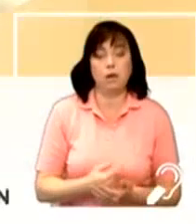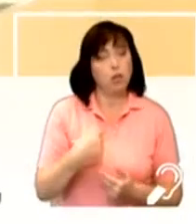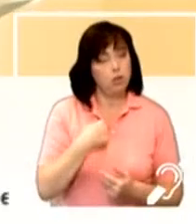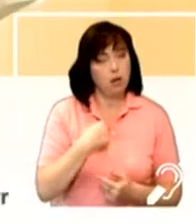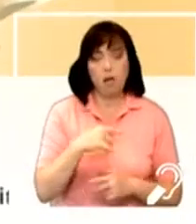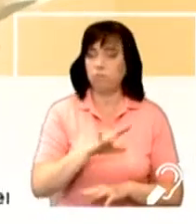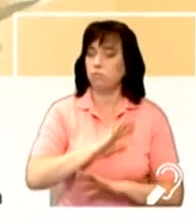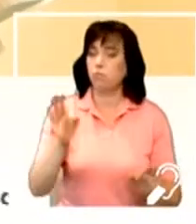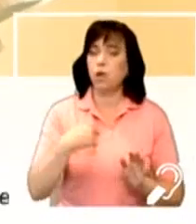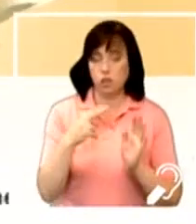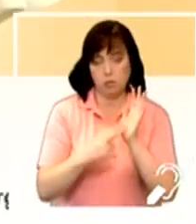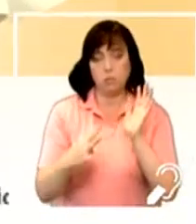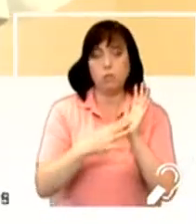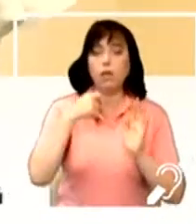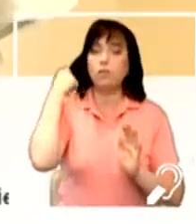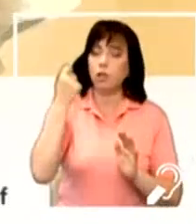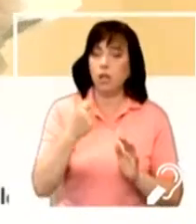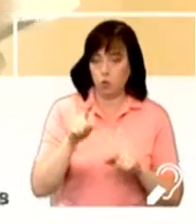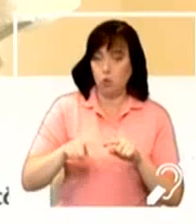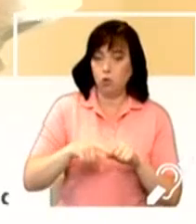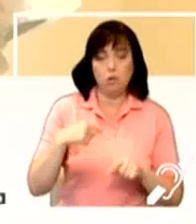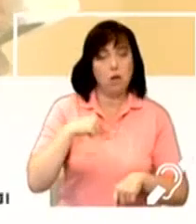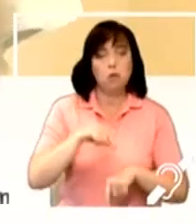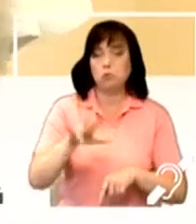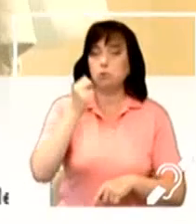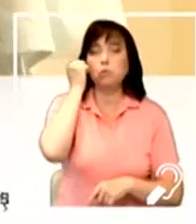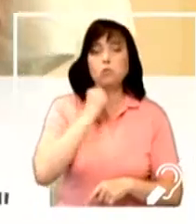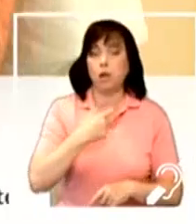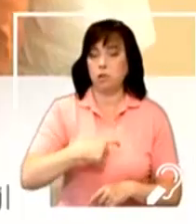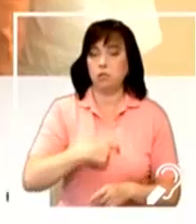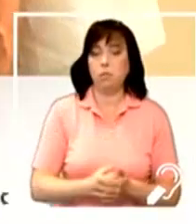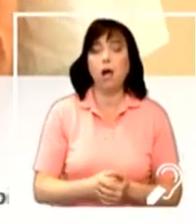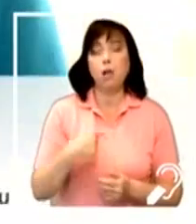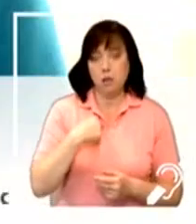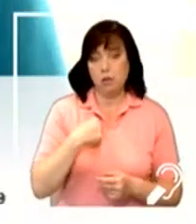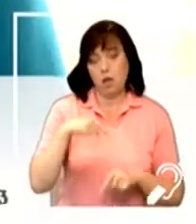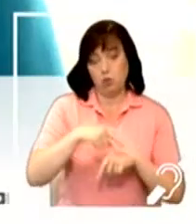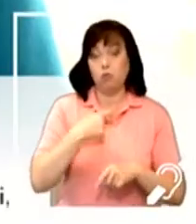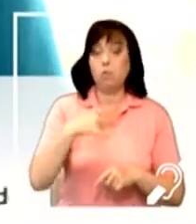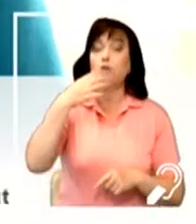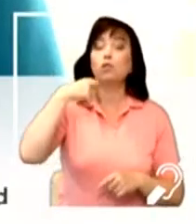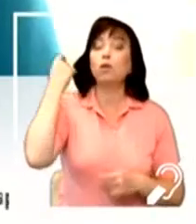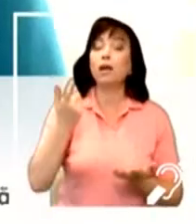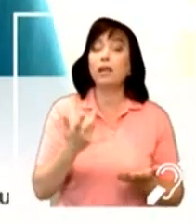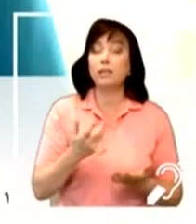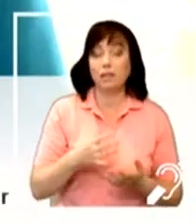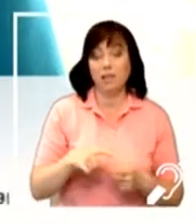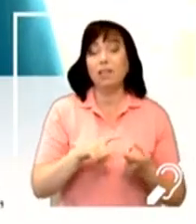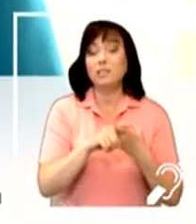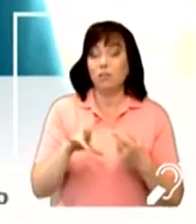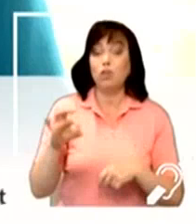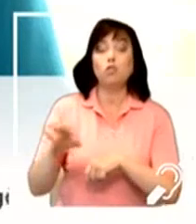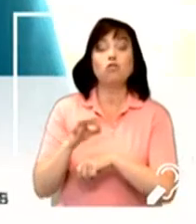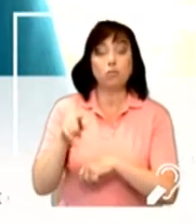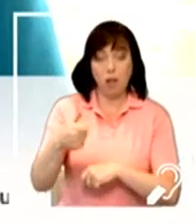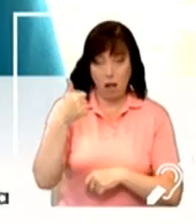la 79 de ani aproape, eu nu mă simt că eu sunt mușneac. Eu simt că eu am 40 de ani. Te depinde viața de mult de soție. Dacă